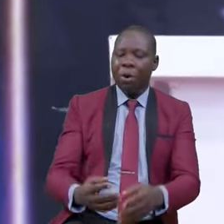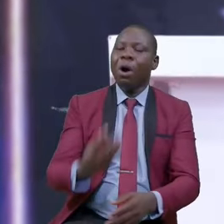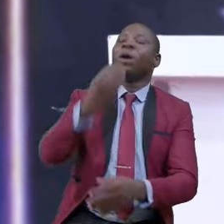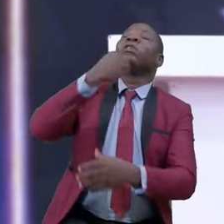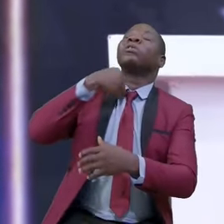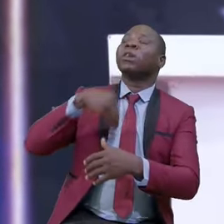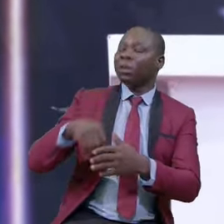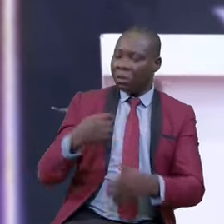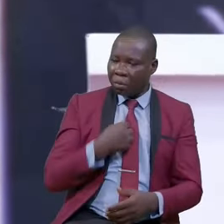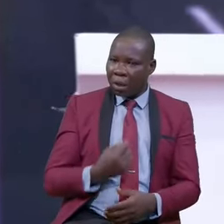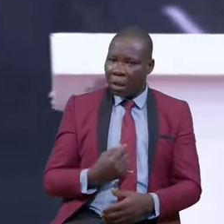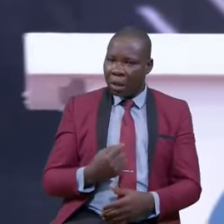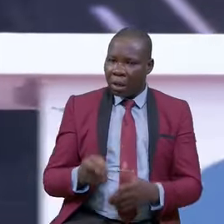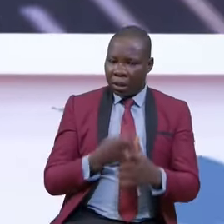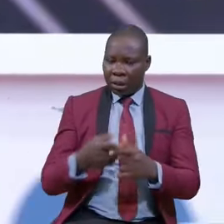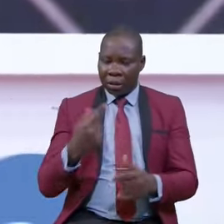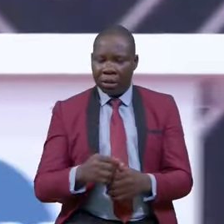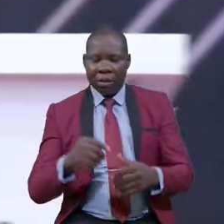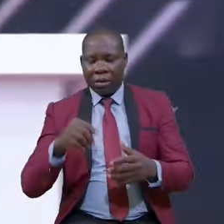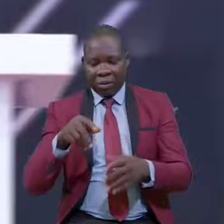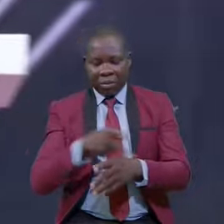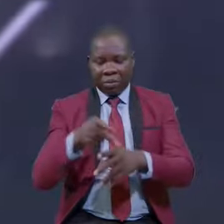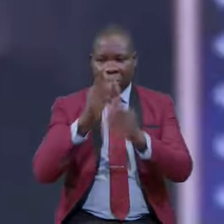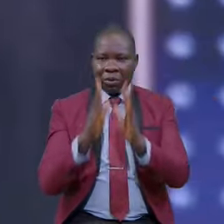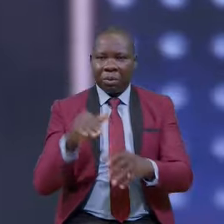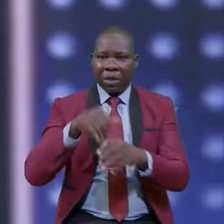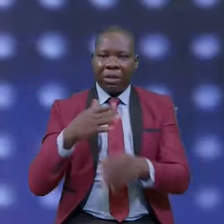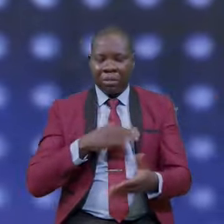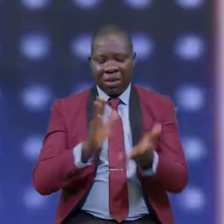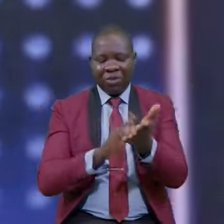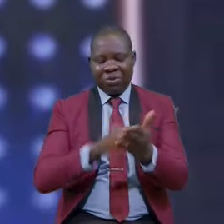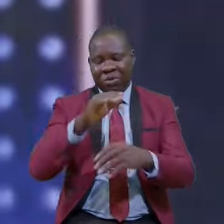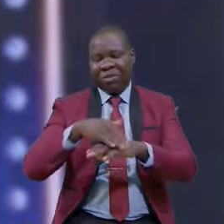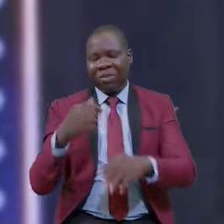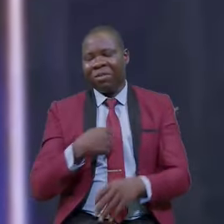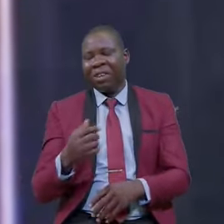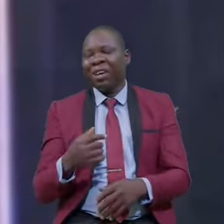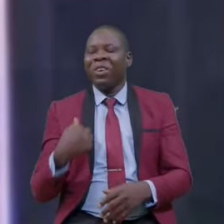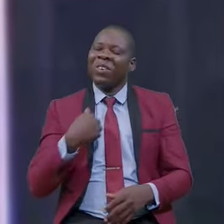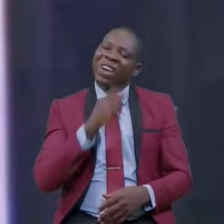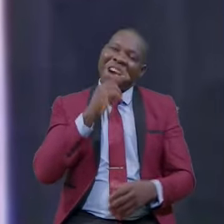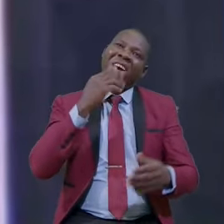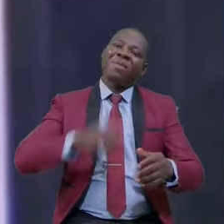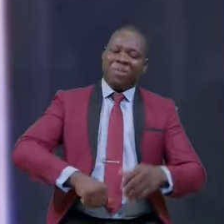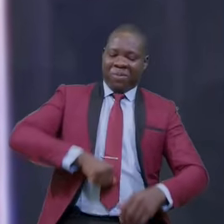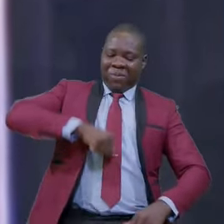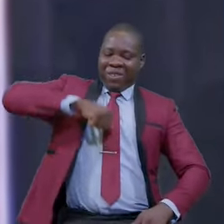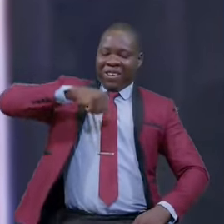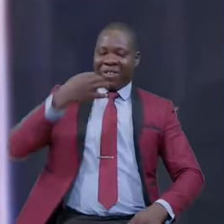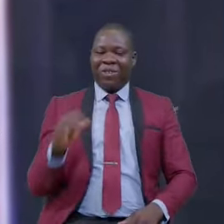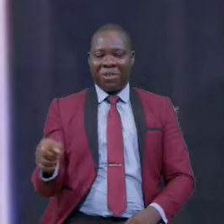Et le directeur m'a appelé. Nous sommes fiers de toi. J'ai dit merci.